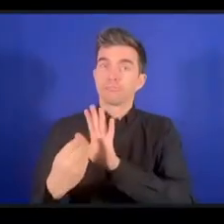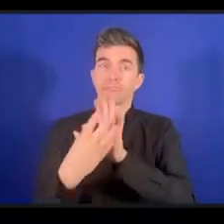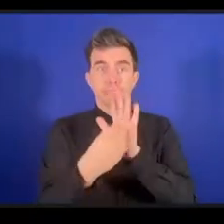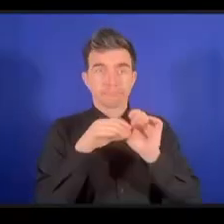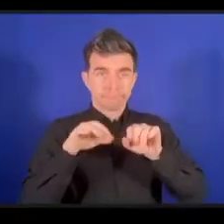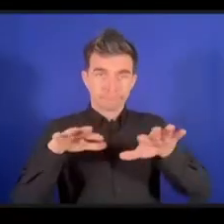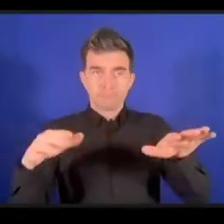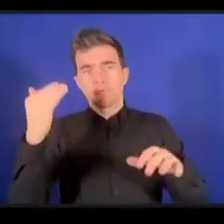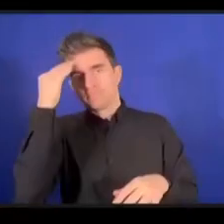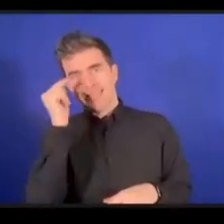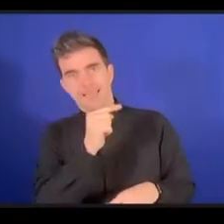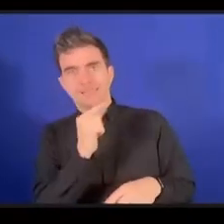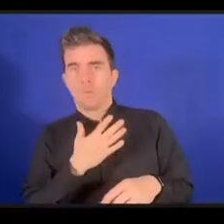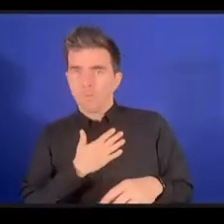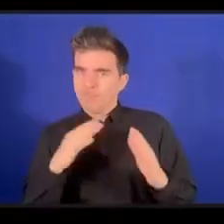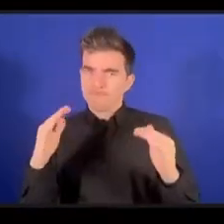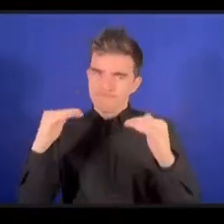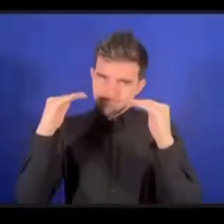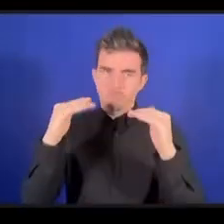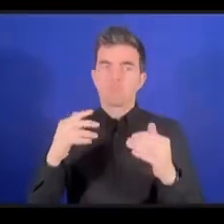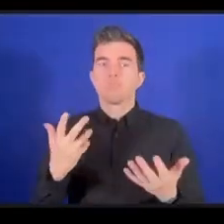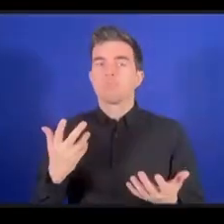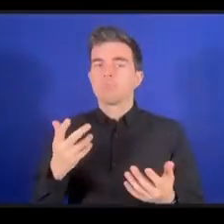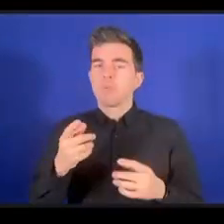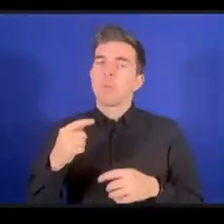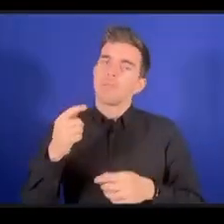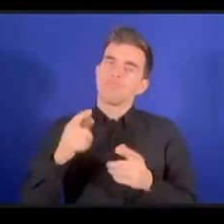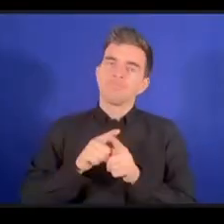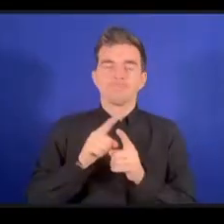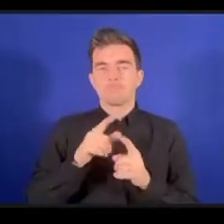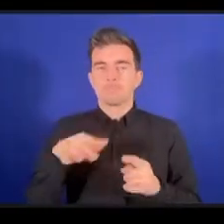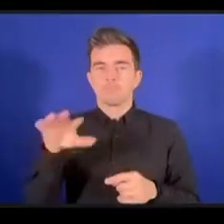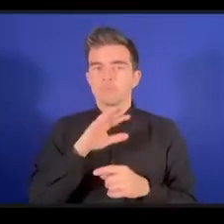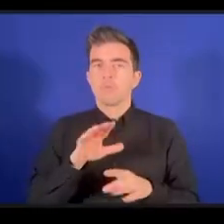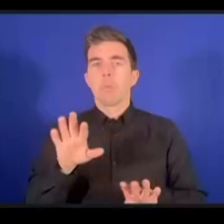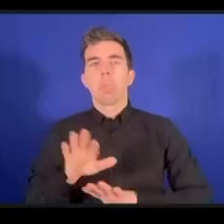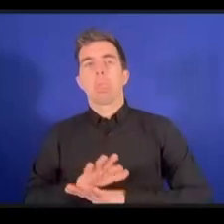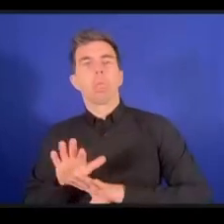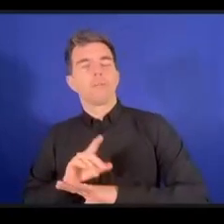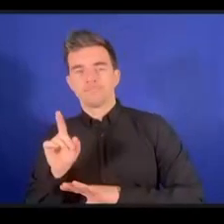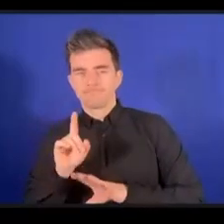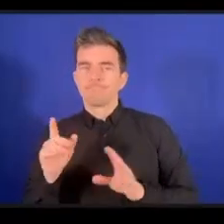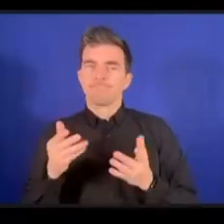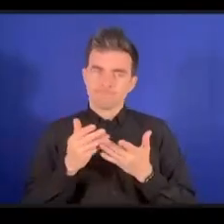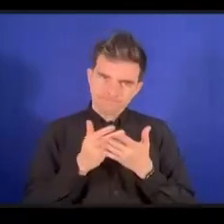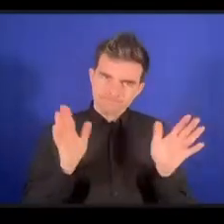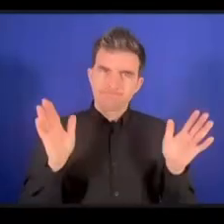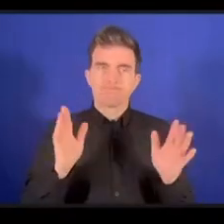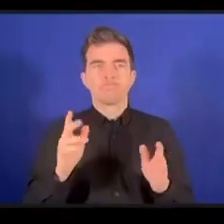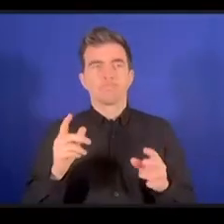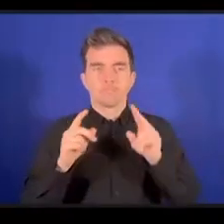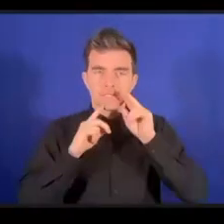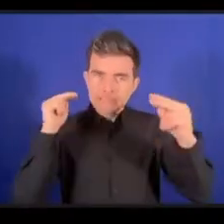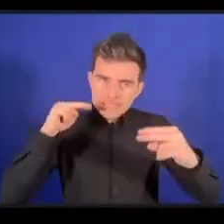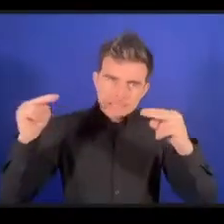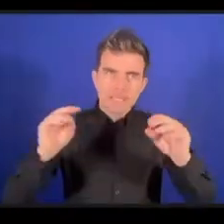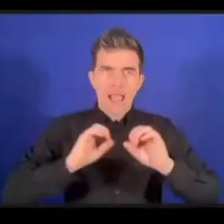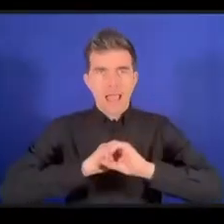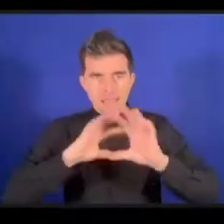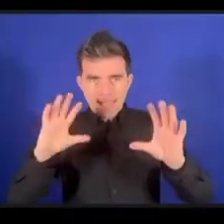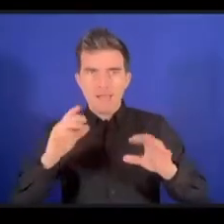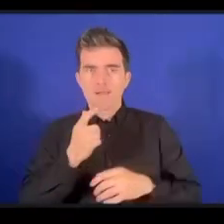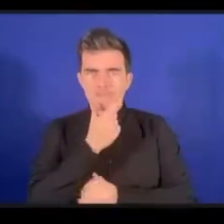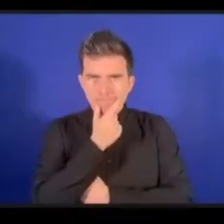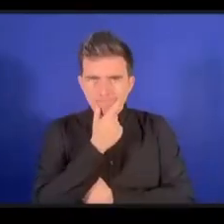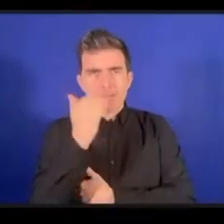升透明度，提升互操作性，能够形成对于行为的预期，也就是消费者可以接